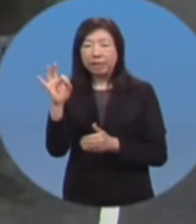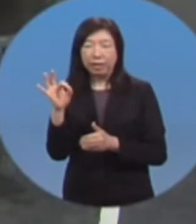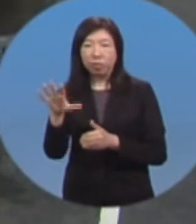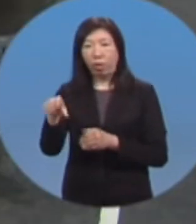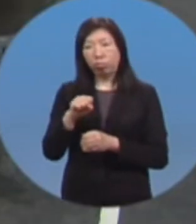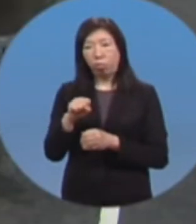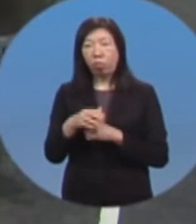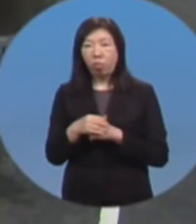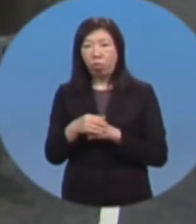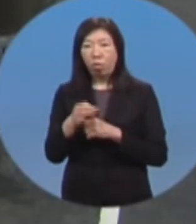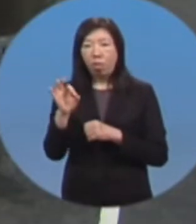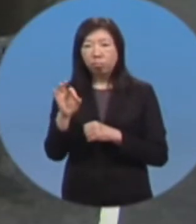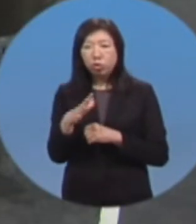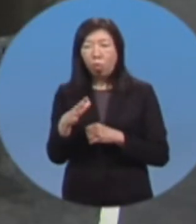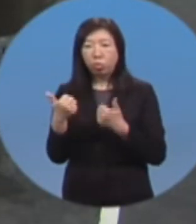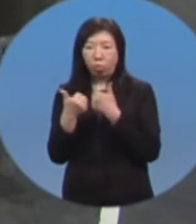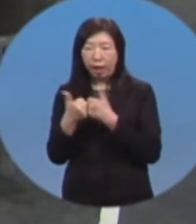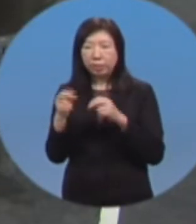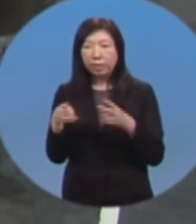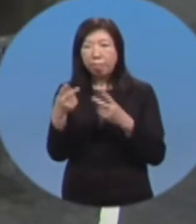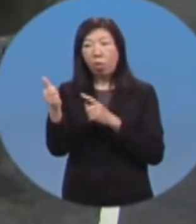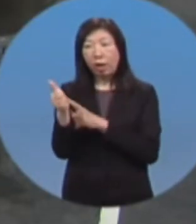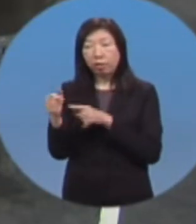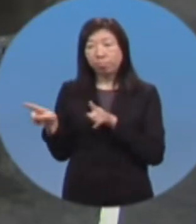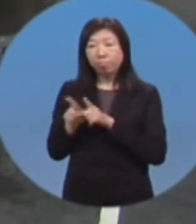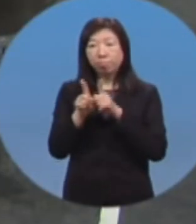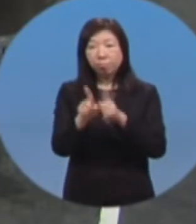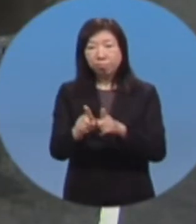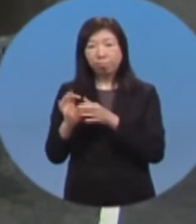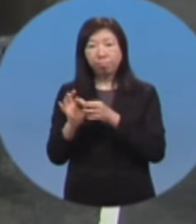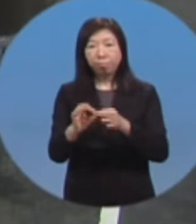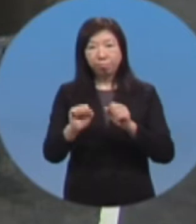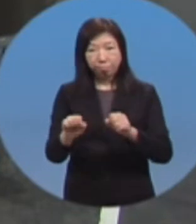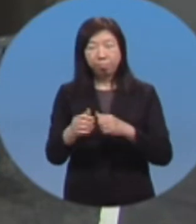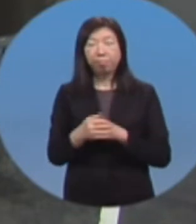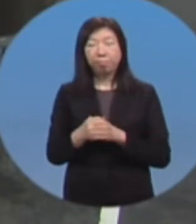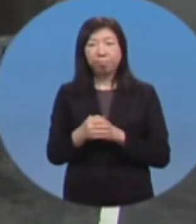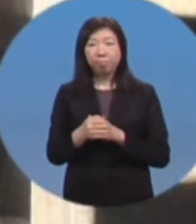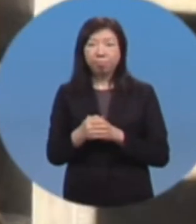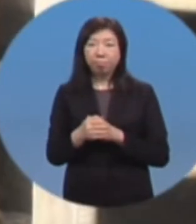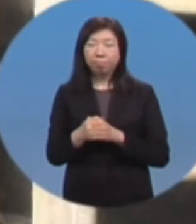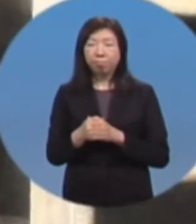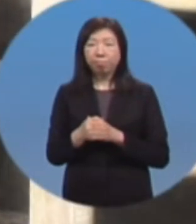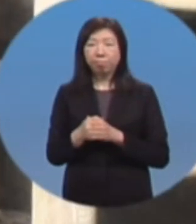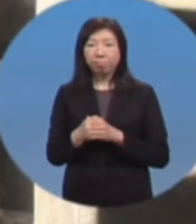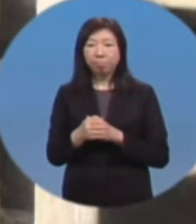し、無料相談や専門家による伴走支援を継続します。